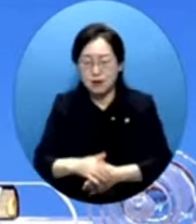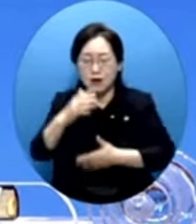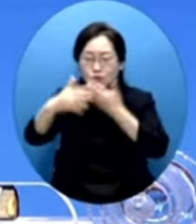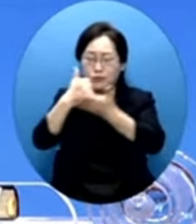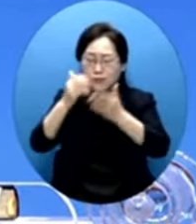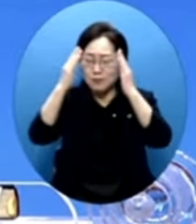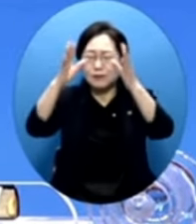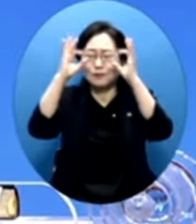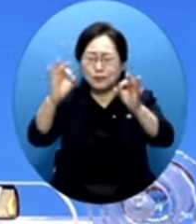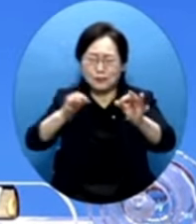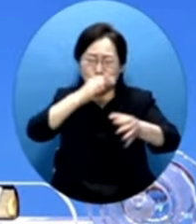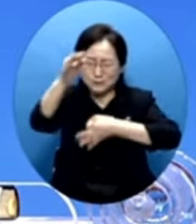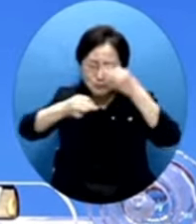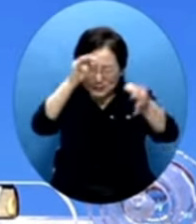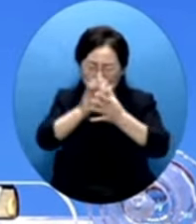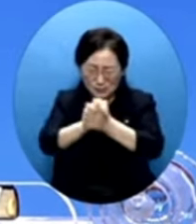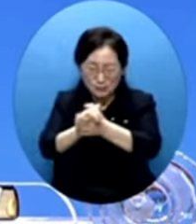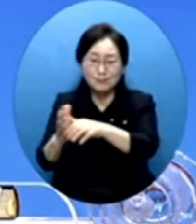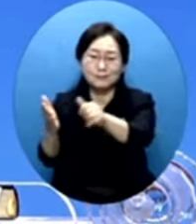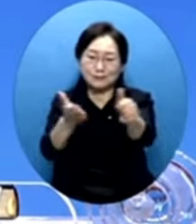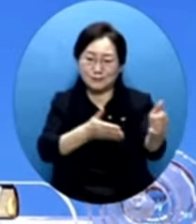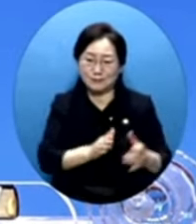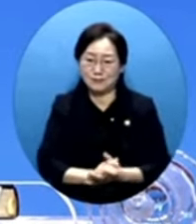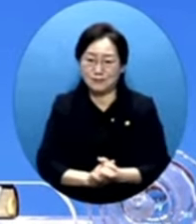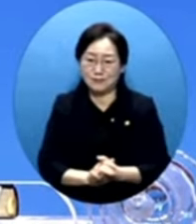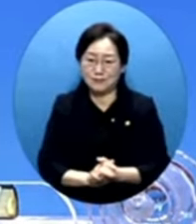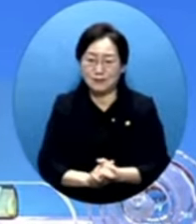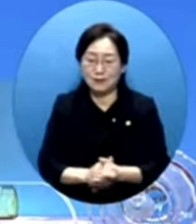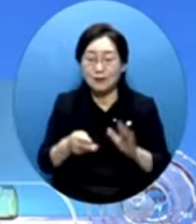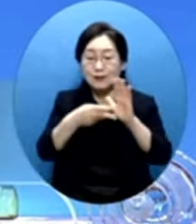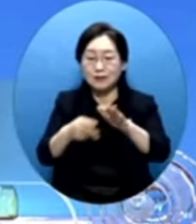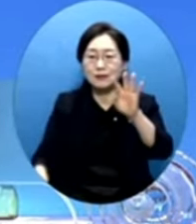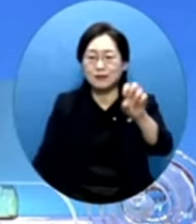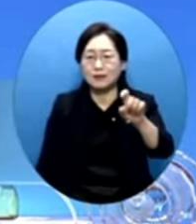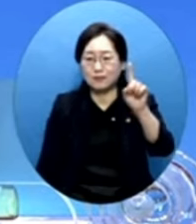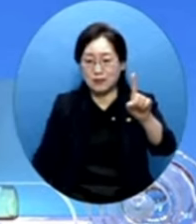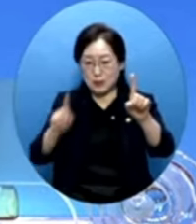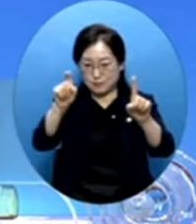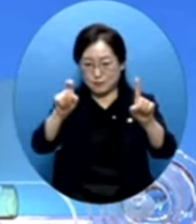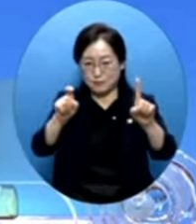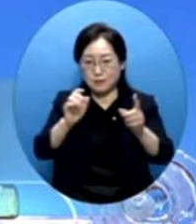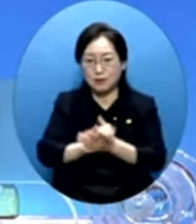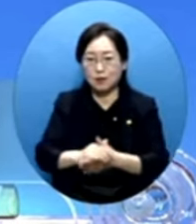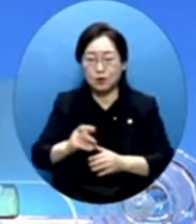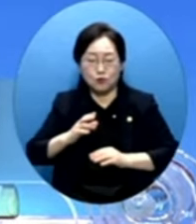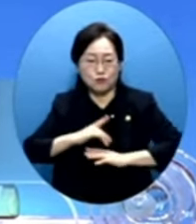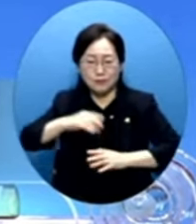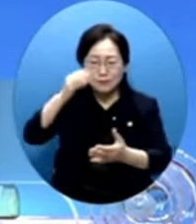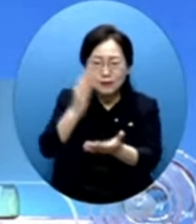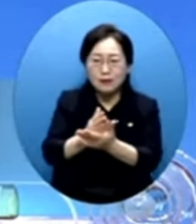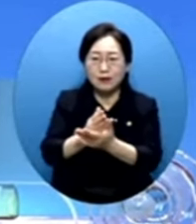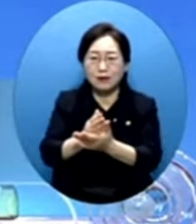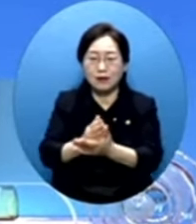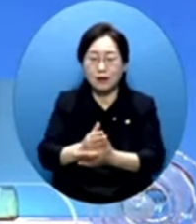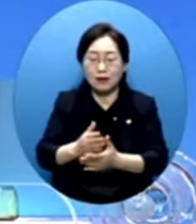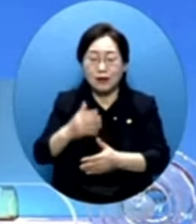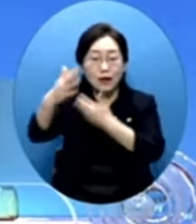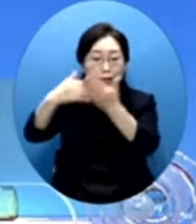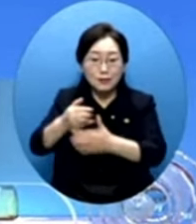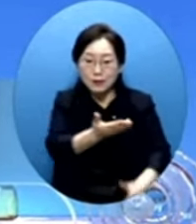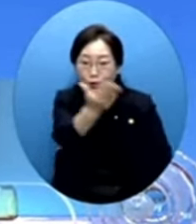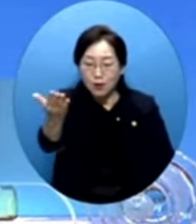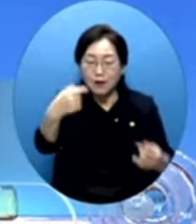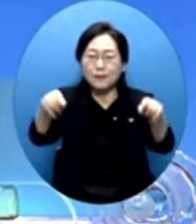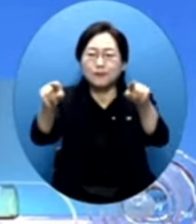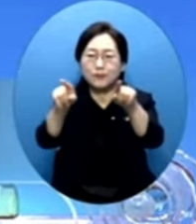바라보고 부르져 기도하시기 바랍니다 아멘 이사야 41장 10절에 주님 말씀하셨습니다 두려워하지 말라 내가 너와